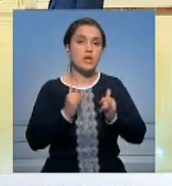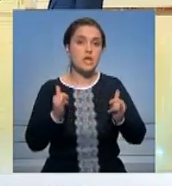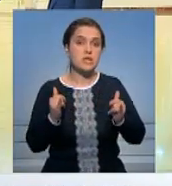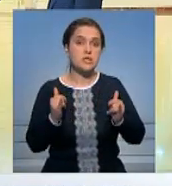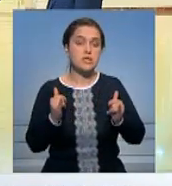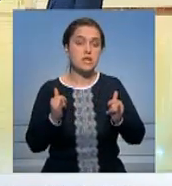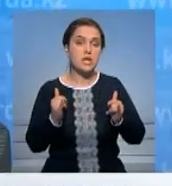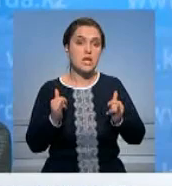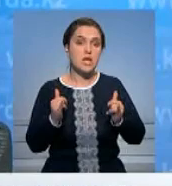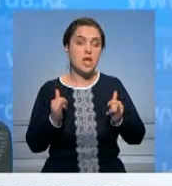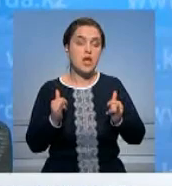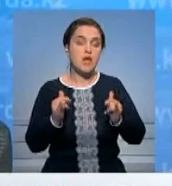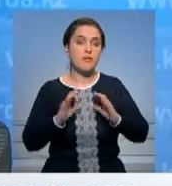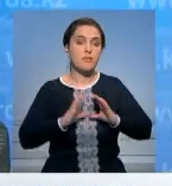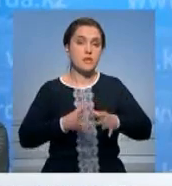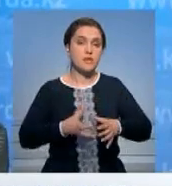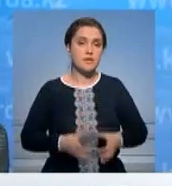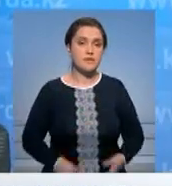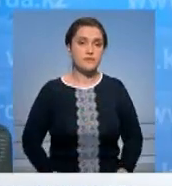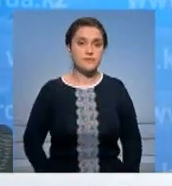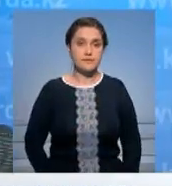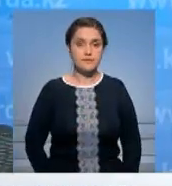регионе и в мире.